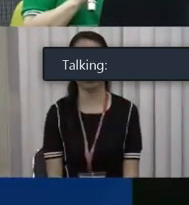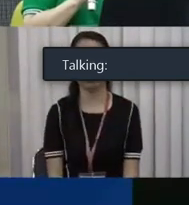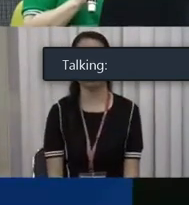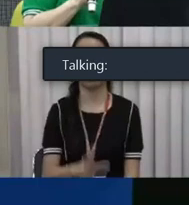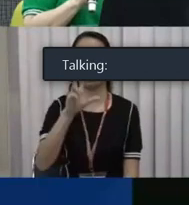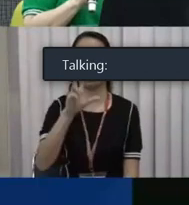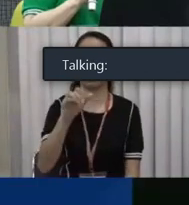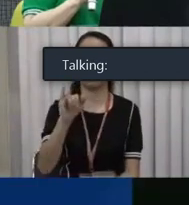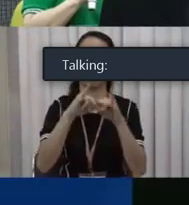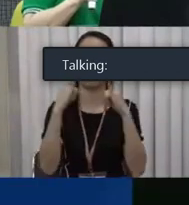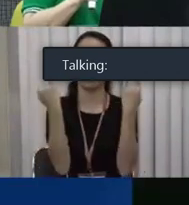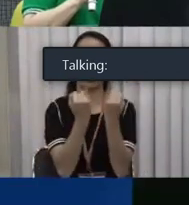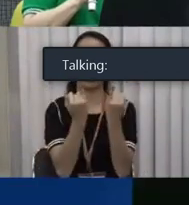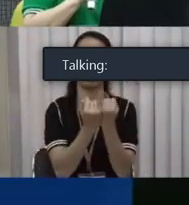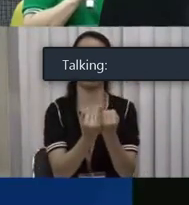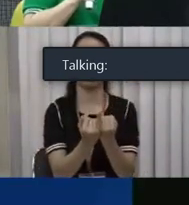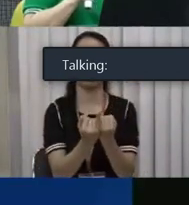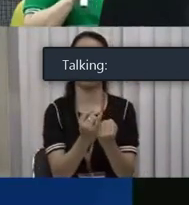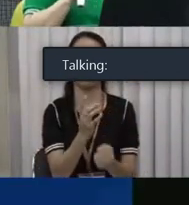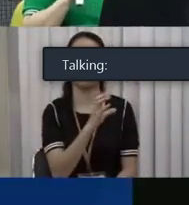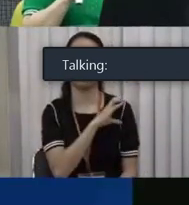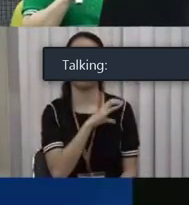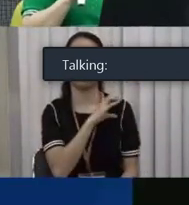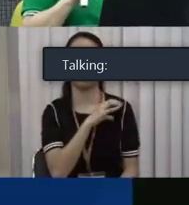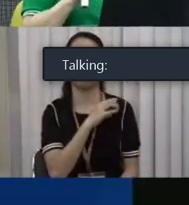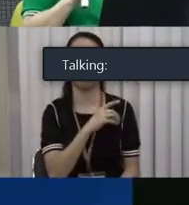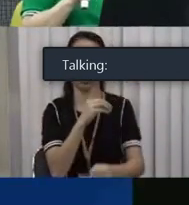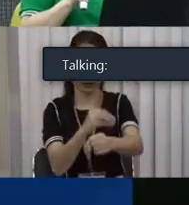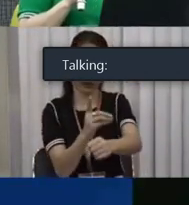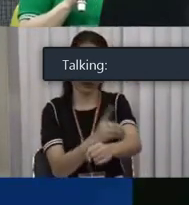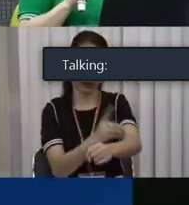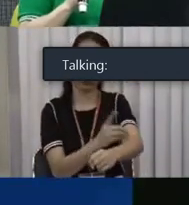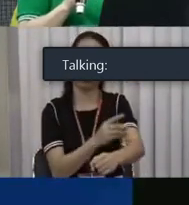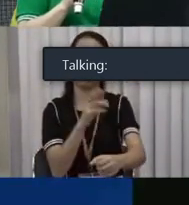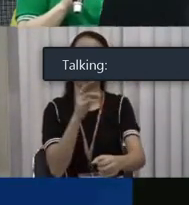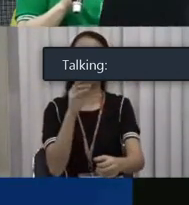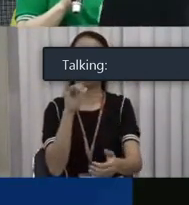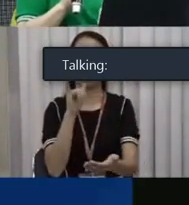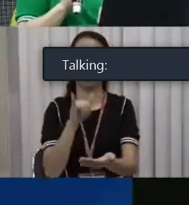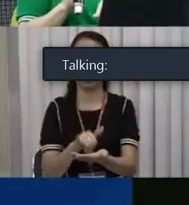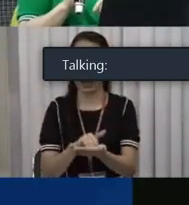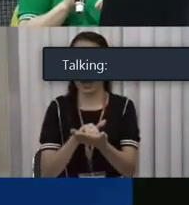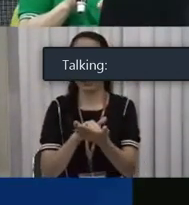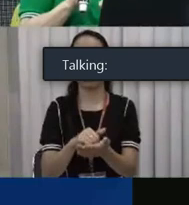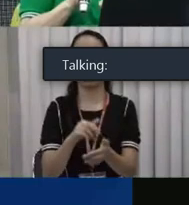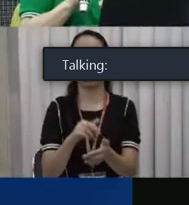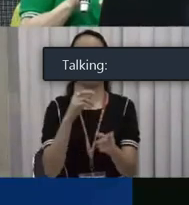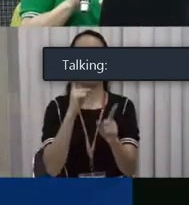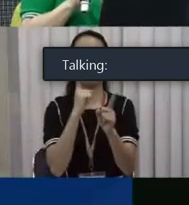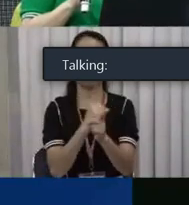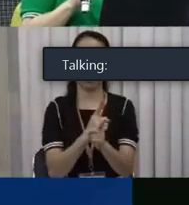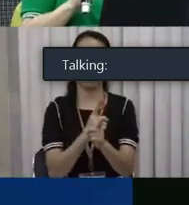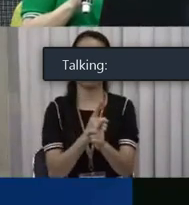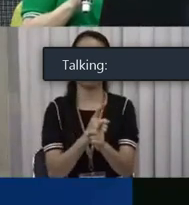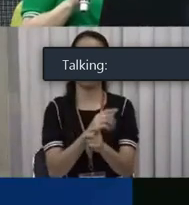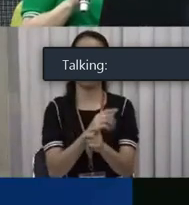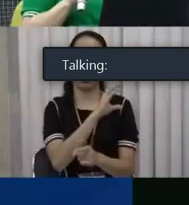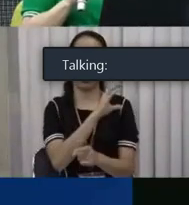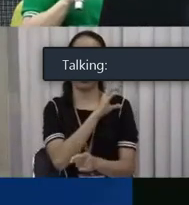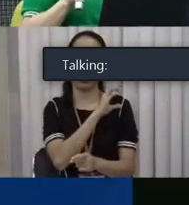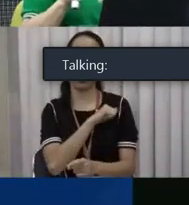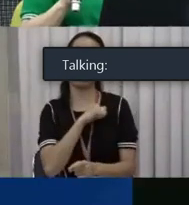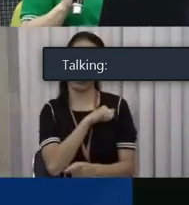and maintain the job you want. Number one is developing the right work attitude. So importante kay